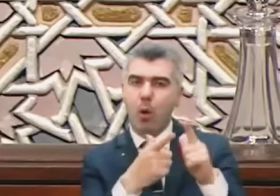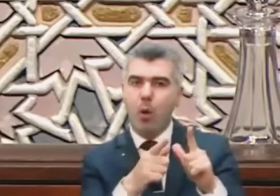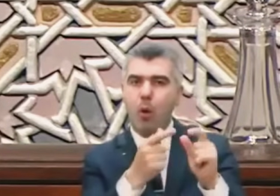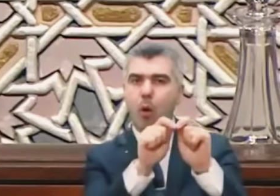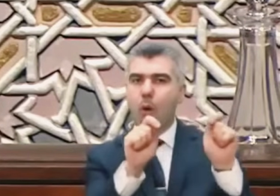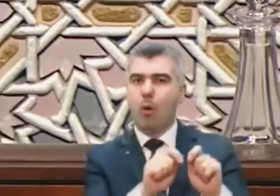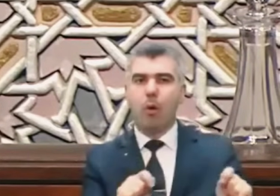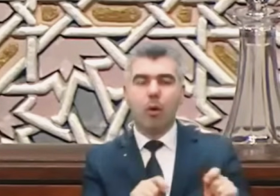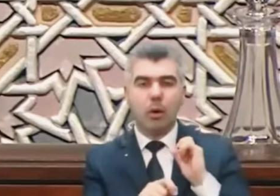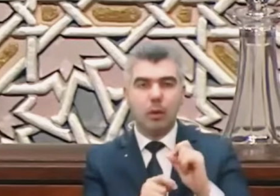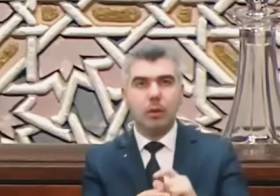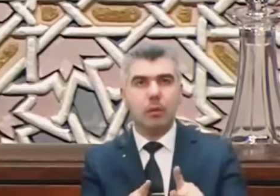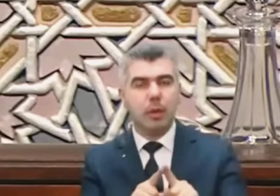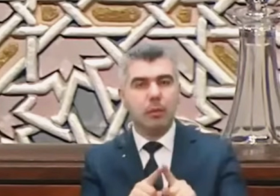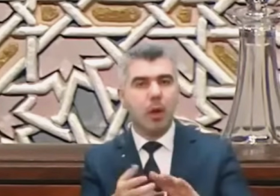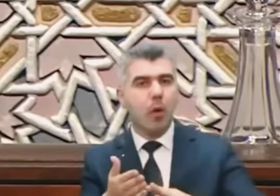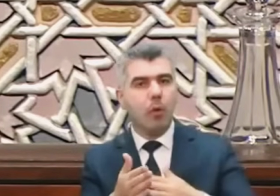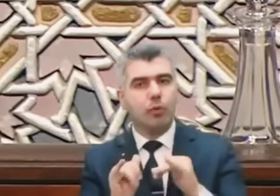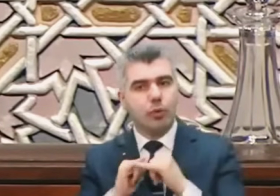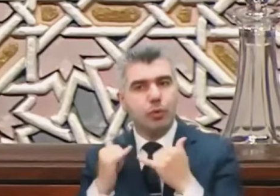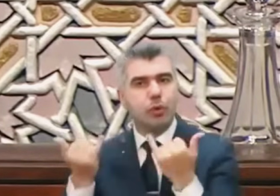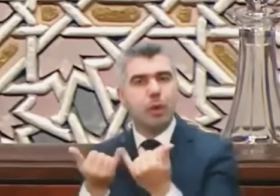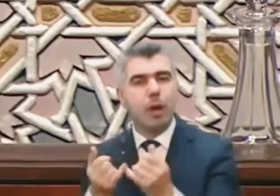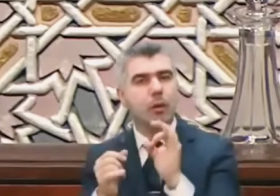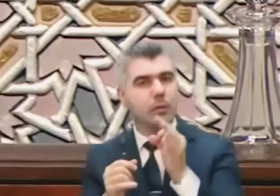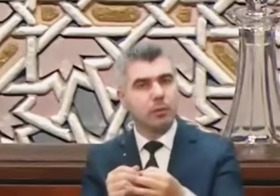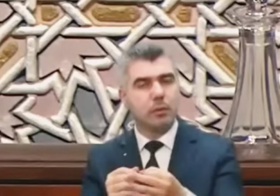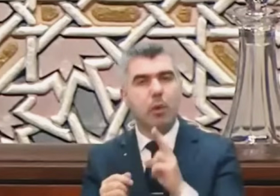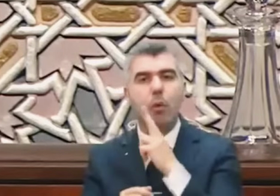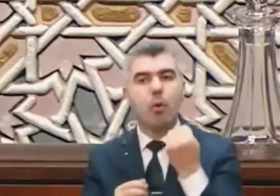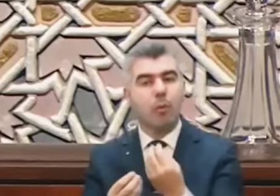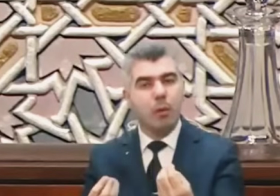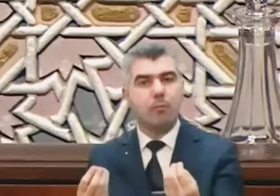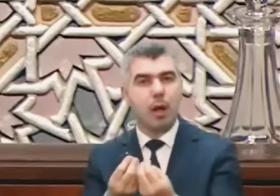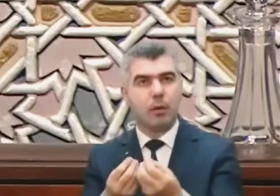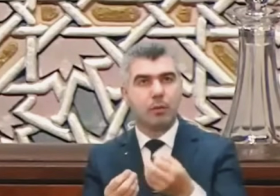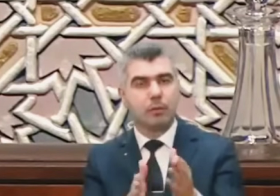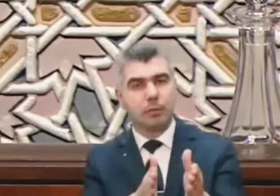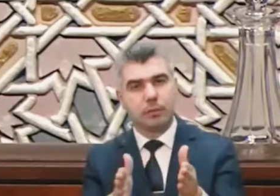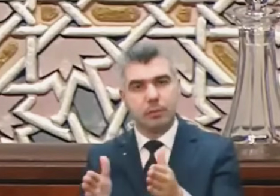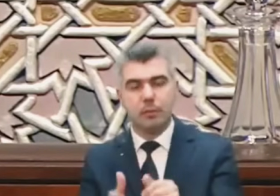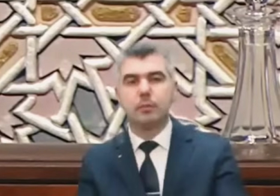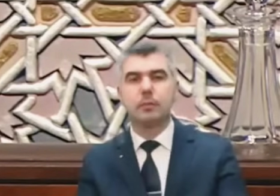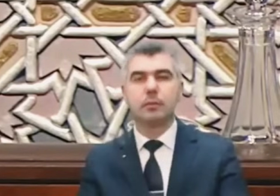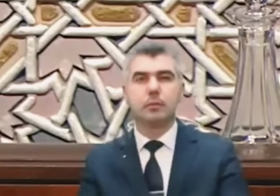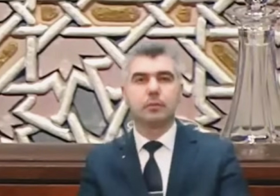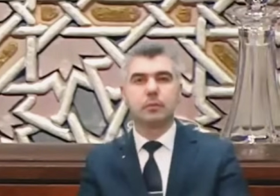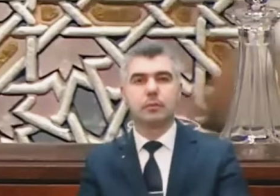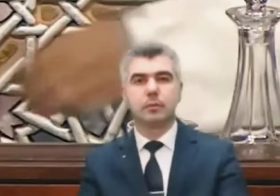ومعارضة وجيبوها من الجلسة ولو بدون حضور الحكومة. تفضلت السيدة النائمة المحترمة.